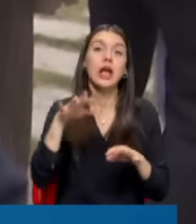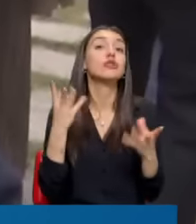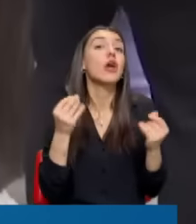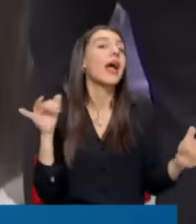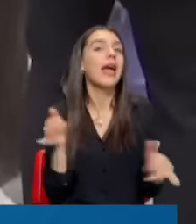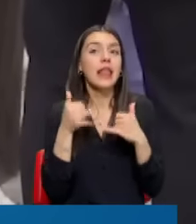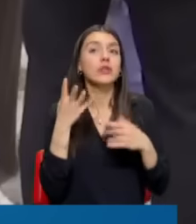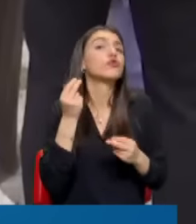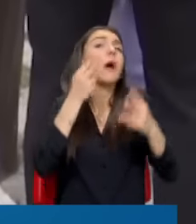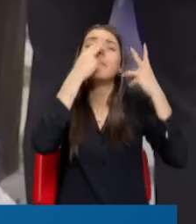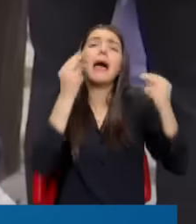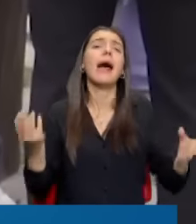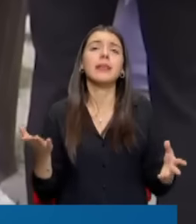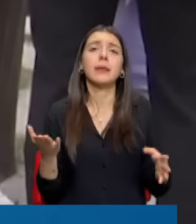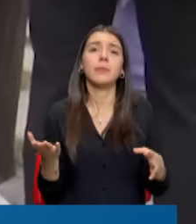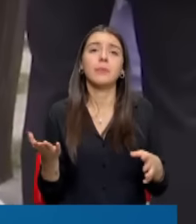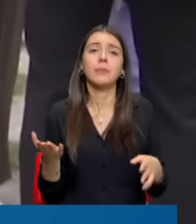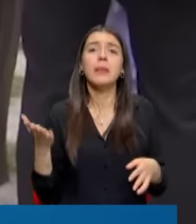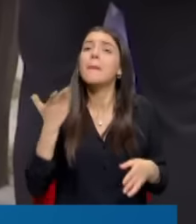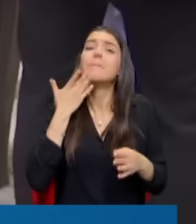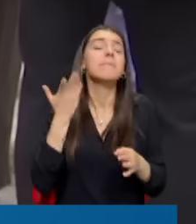beğendim.